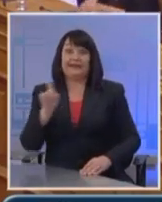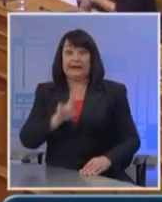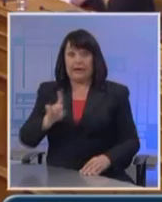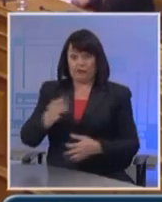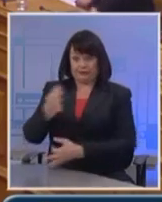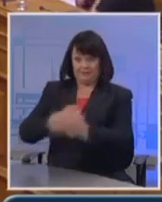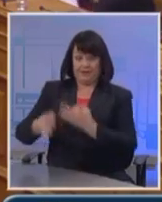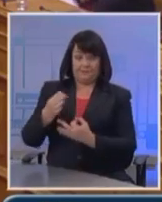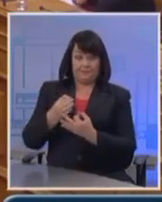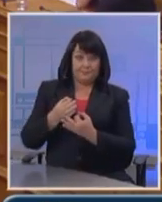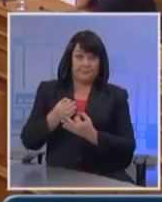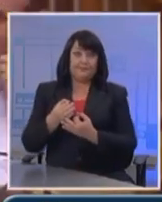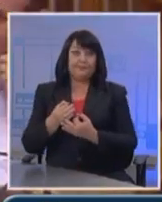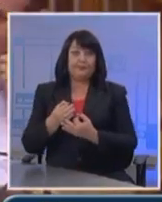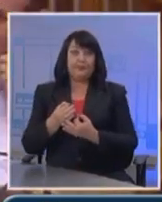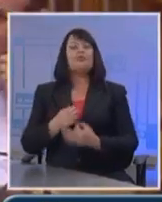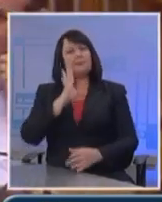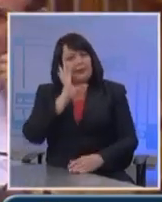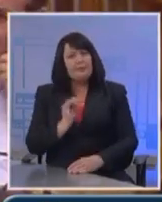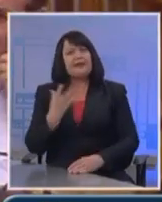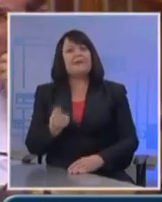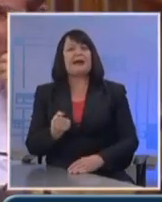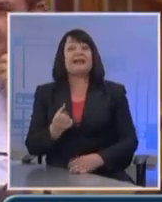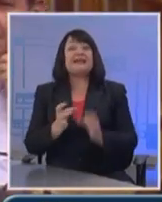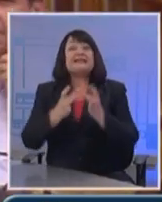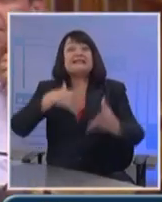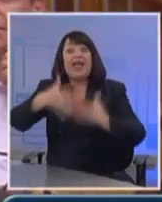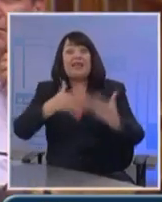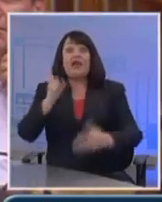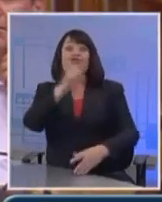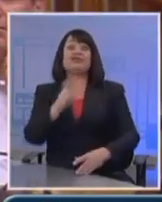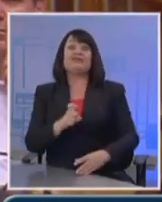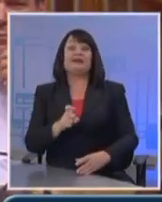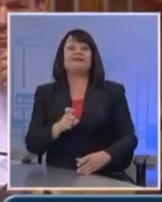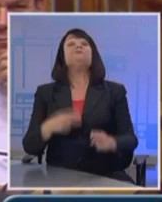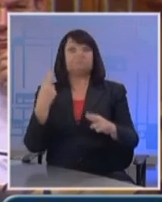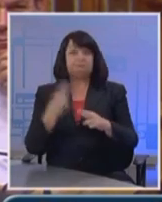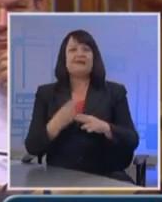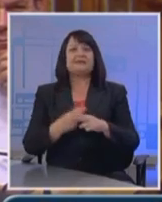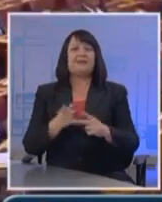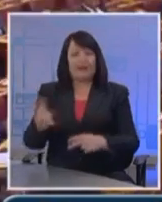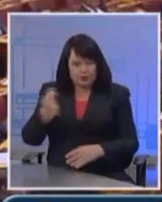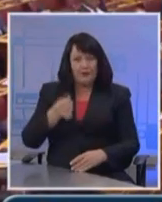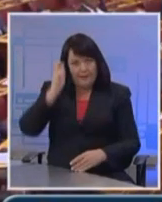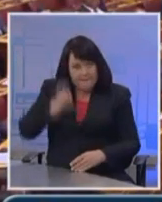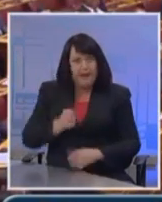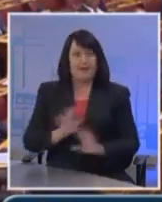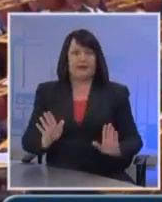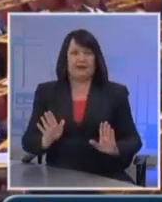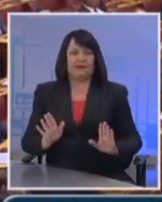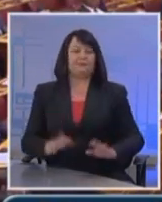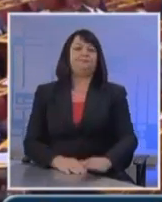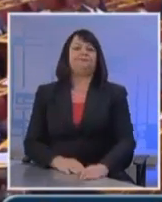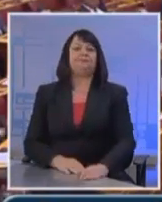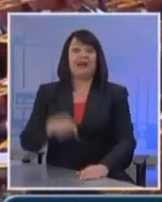Μητσοτάκη ότι πράγματι υπάρχει σκάνδαλο Siemens. Και αυτό είναι μια σημαντική πρόοδος. Σε αυτή